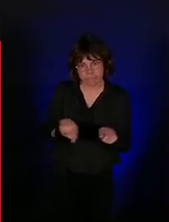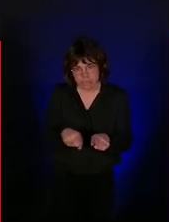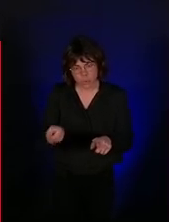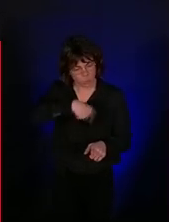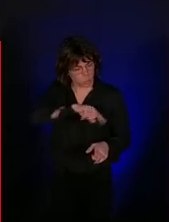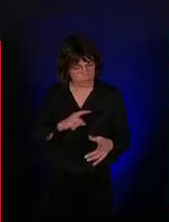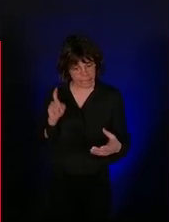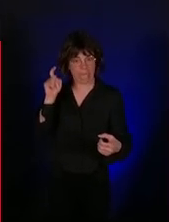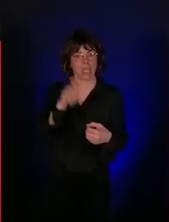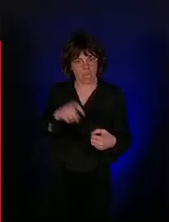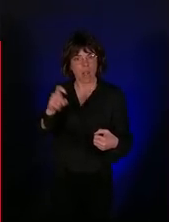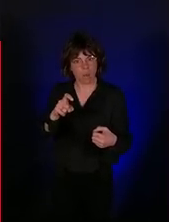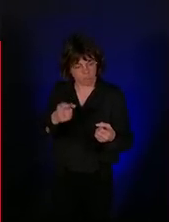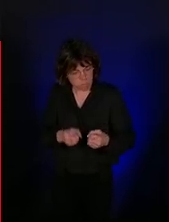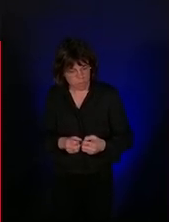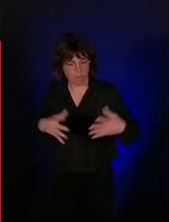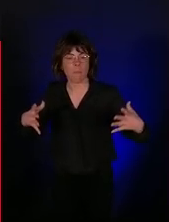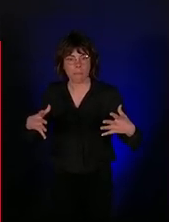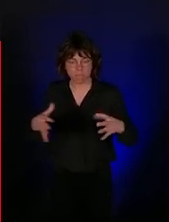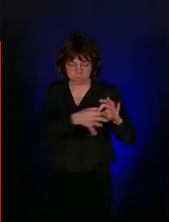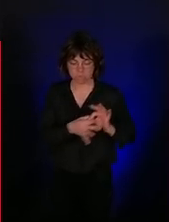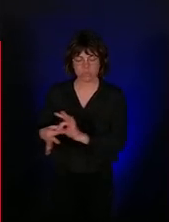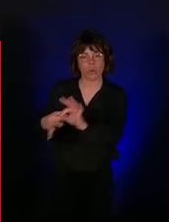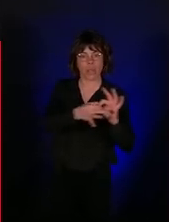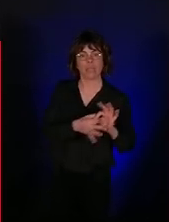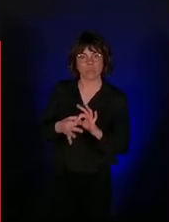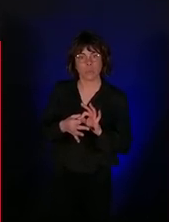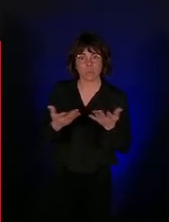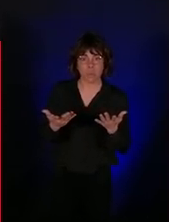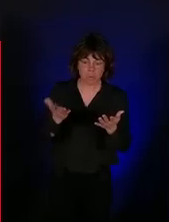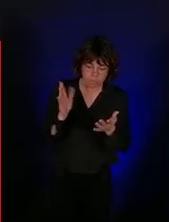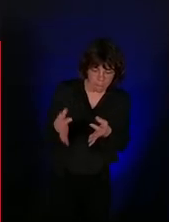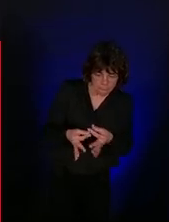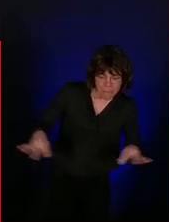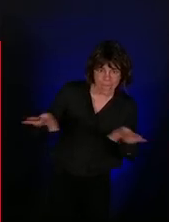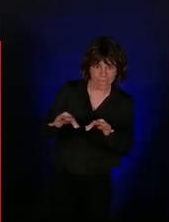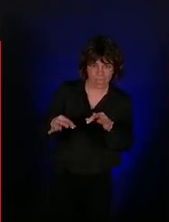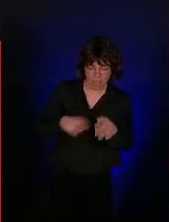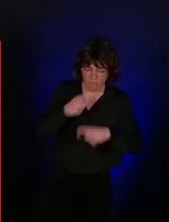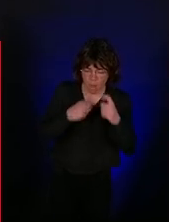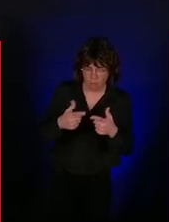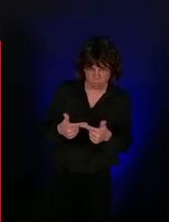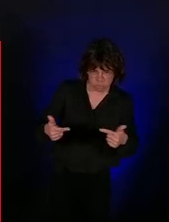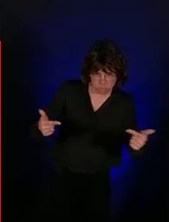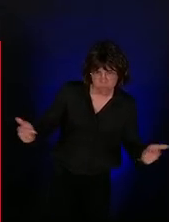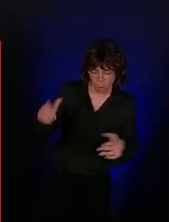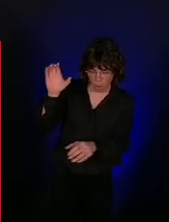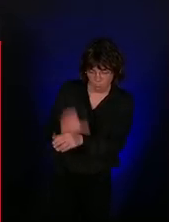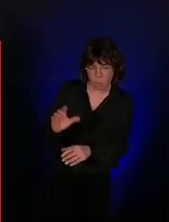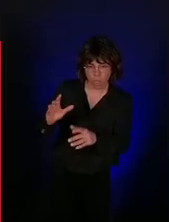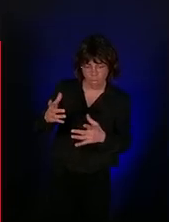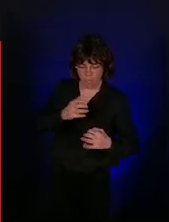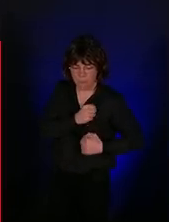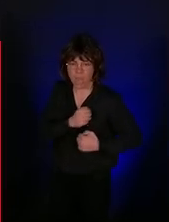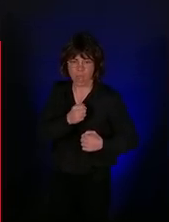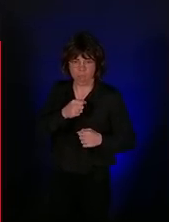se développe pour exprimer notre solidarité envers les peuples agressés, contre les armées et les gouvernements qui agressent.